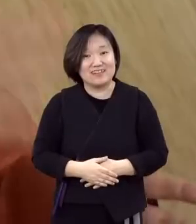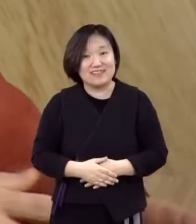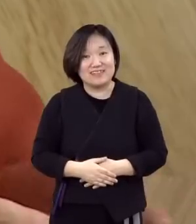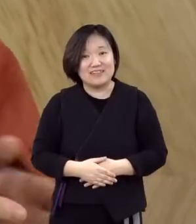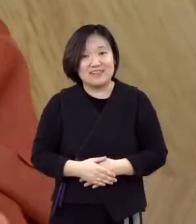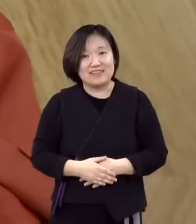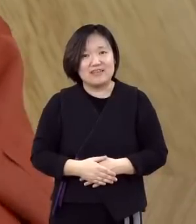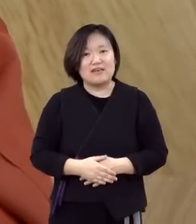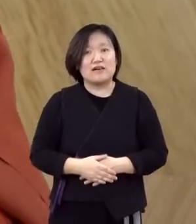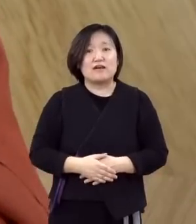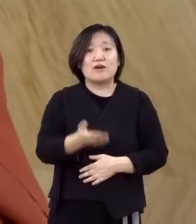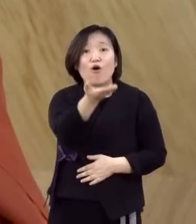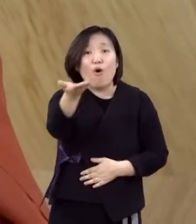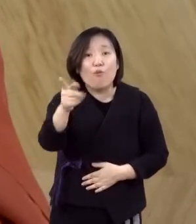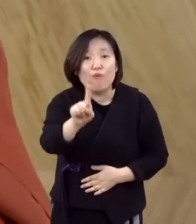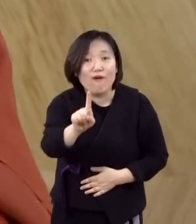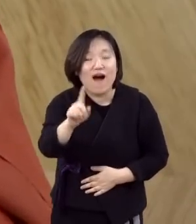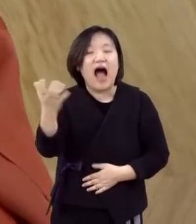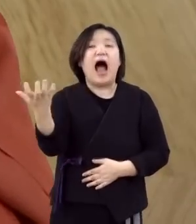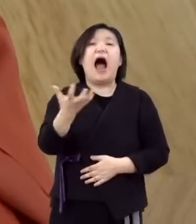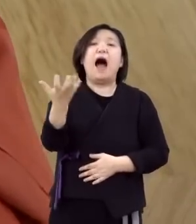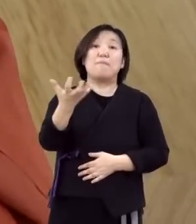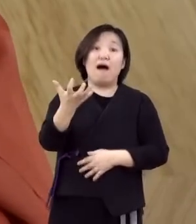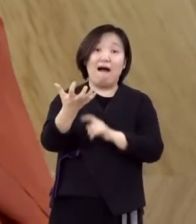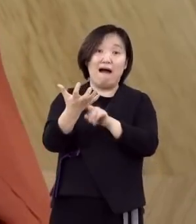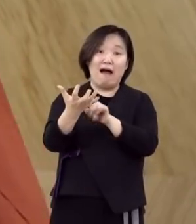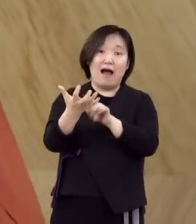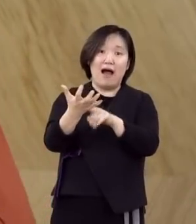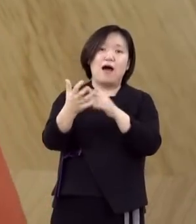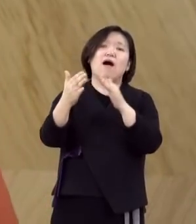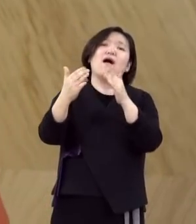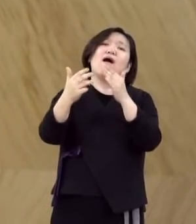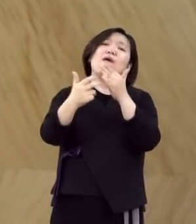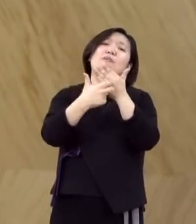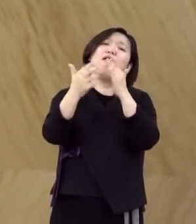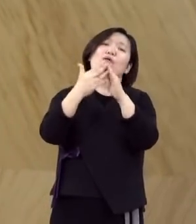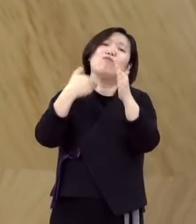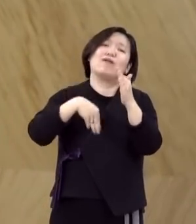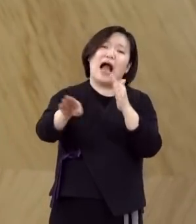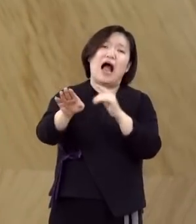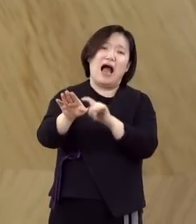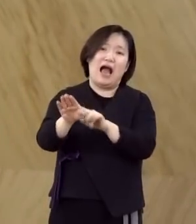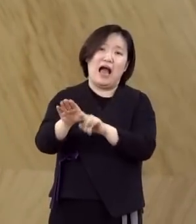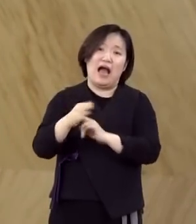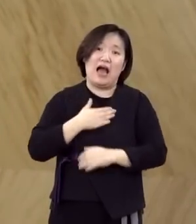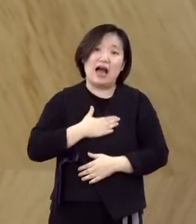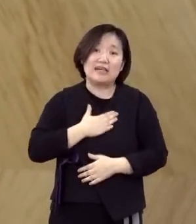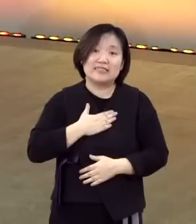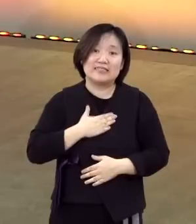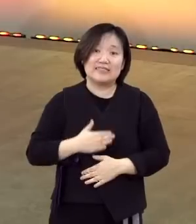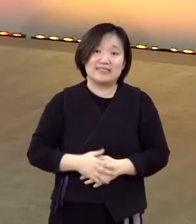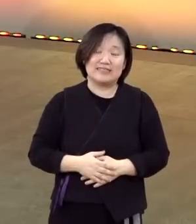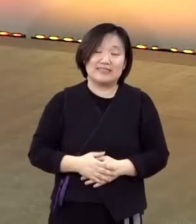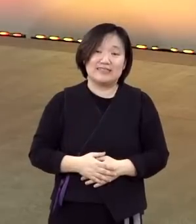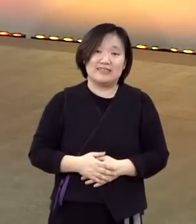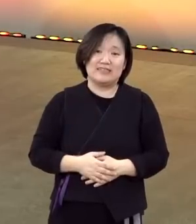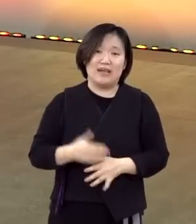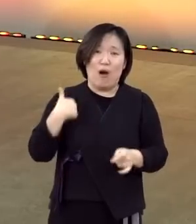,그리고저는 불교신자들에게도자주이이야기를하는데, 아플때는먼저병원에가야한다는것입니다.